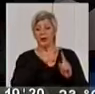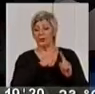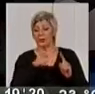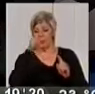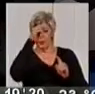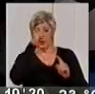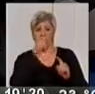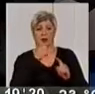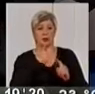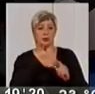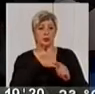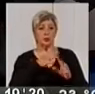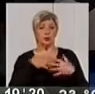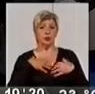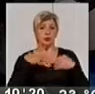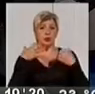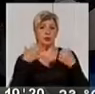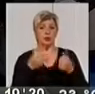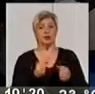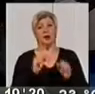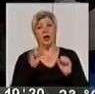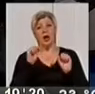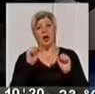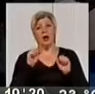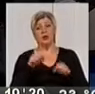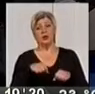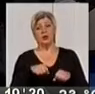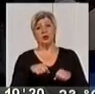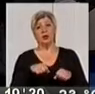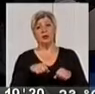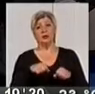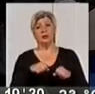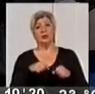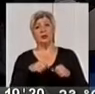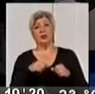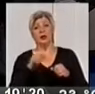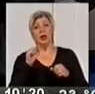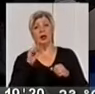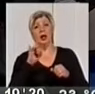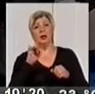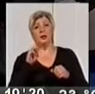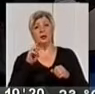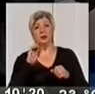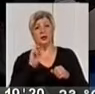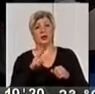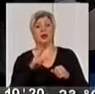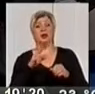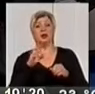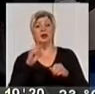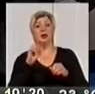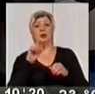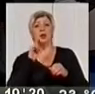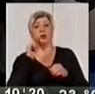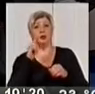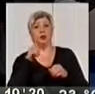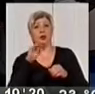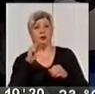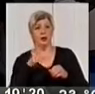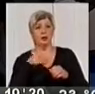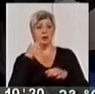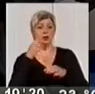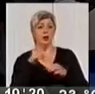можливо в тих наших молодій гвардії та артиці закладах оздоровчих, там на протязі, починаючи з лютого